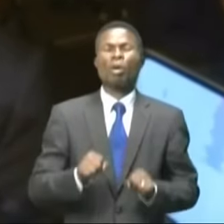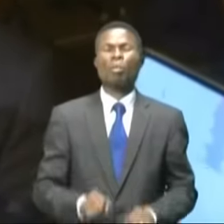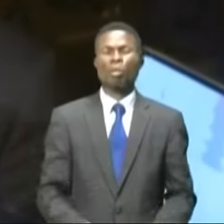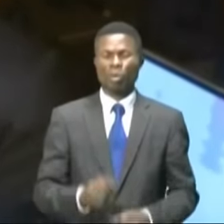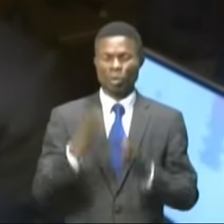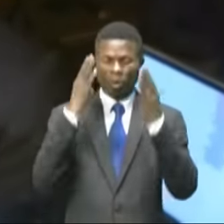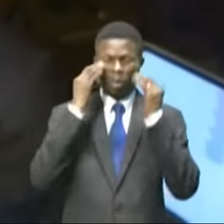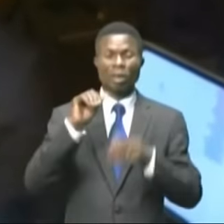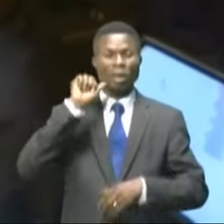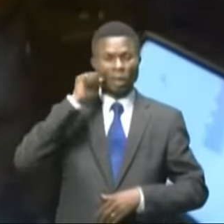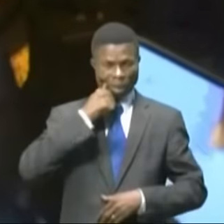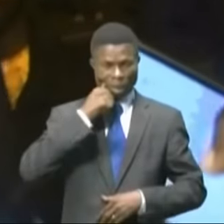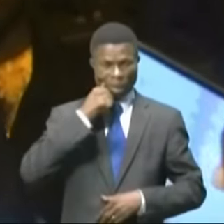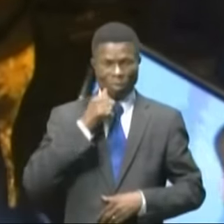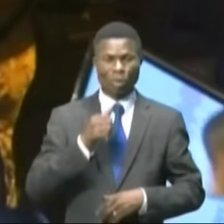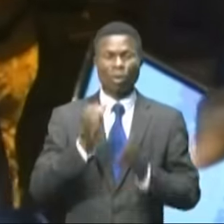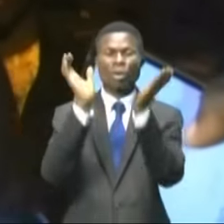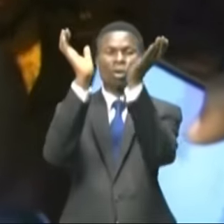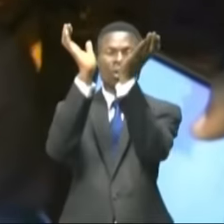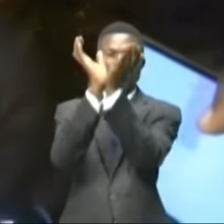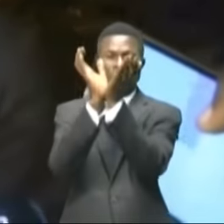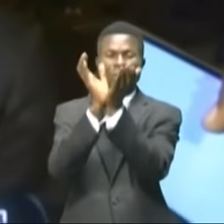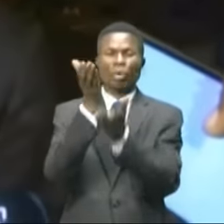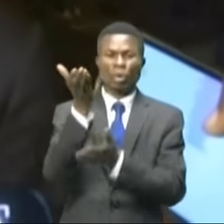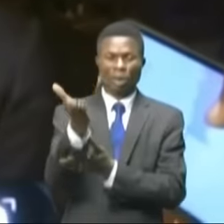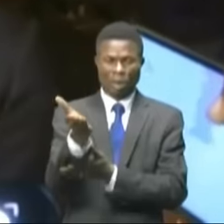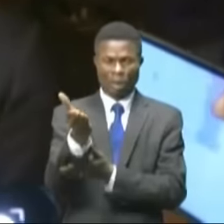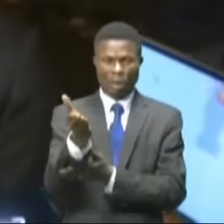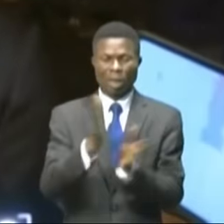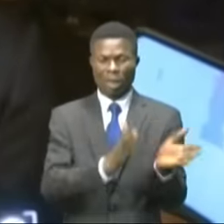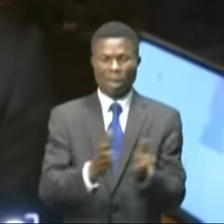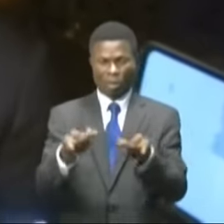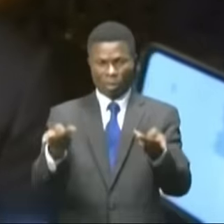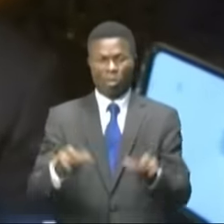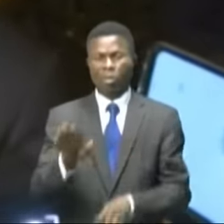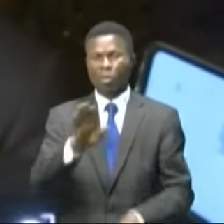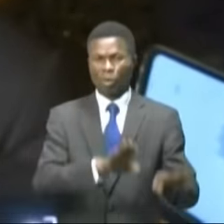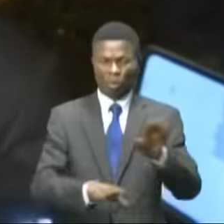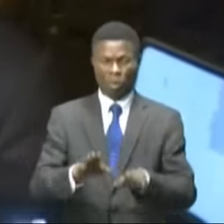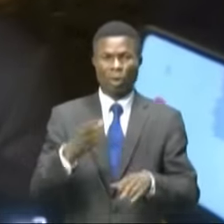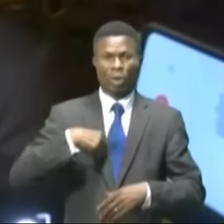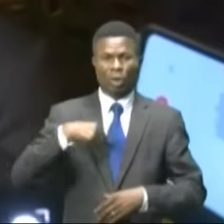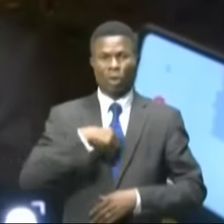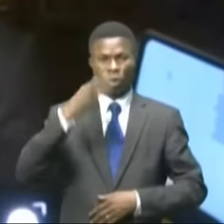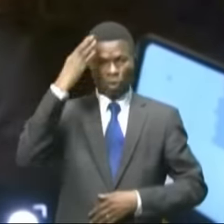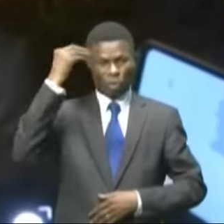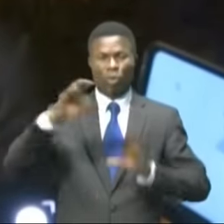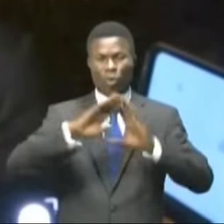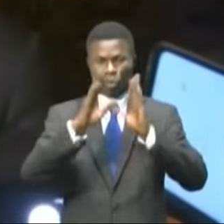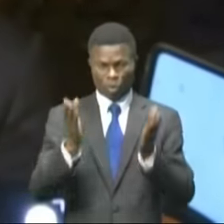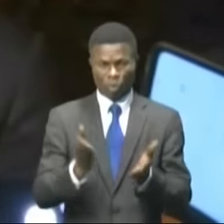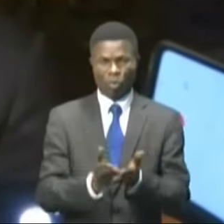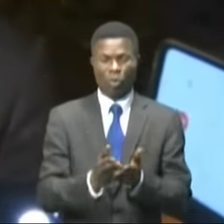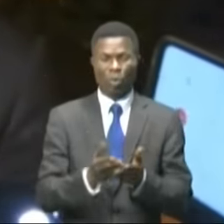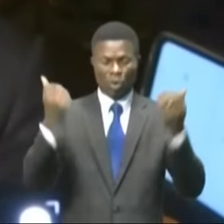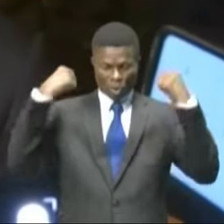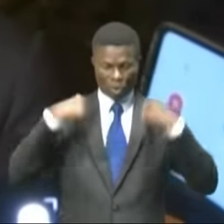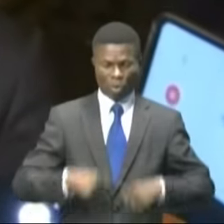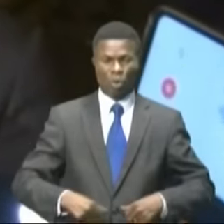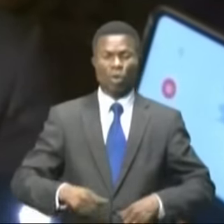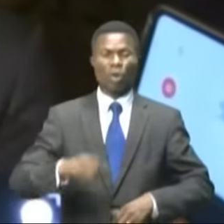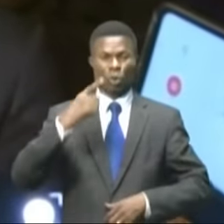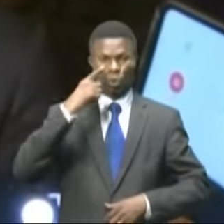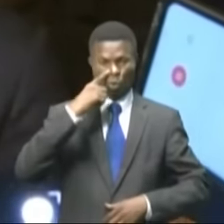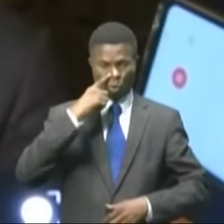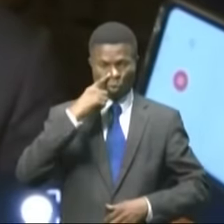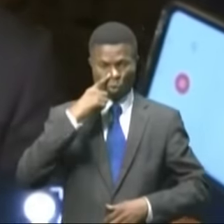donc demain, nous serons au stade des lieux prévus pour les funérailles et nous espérons que tous seront vêtus de noir